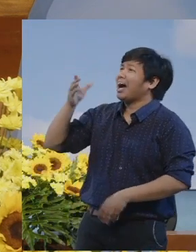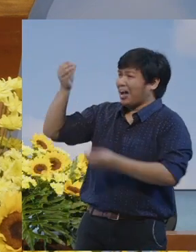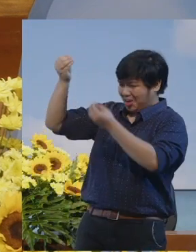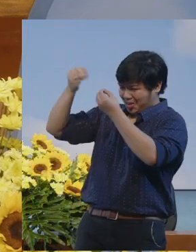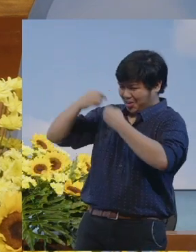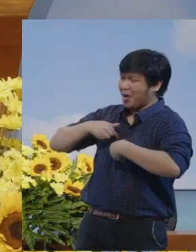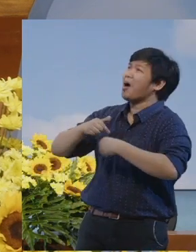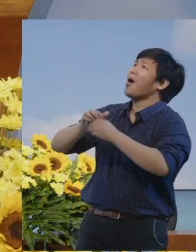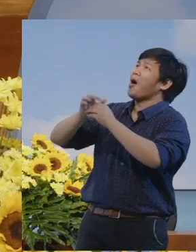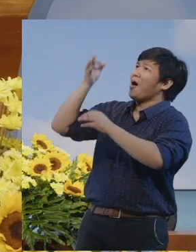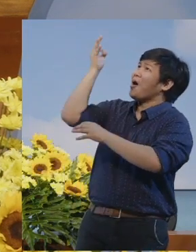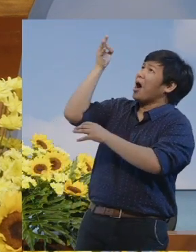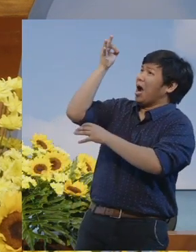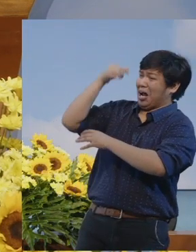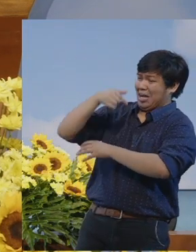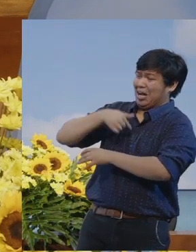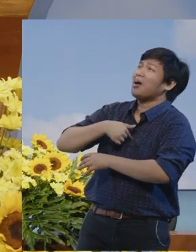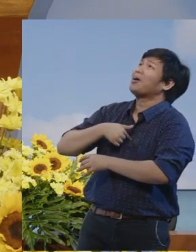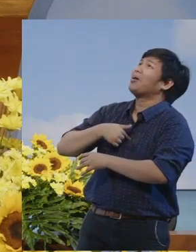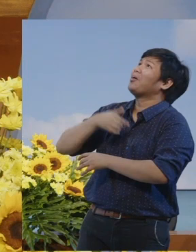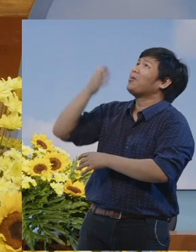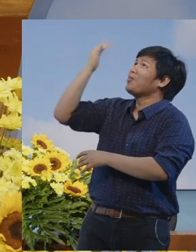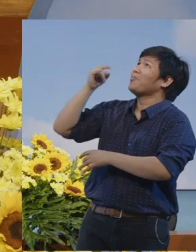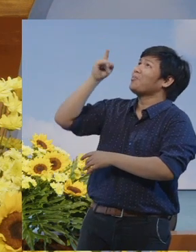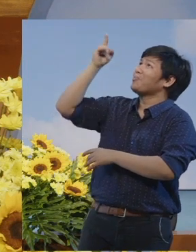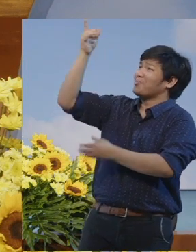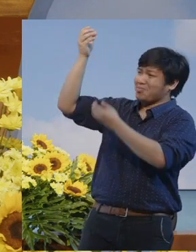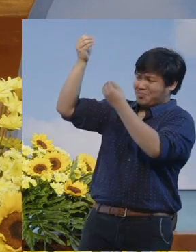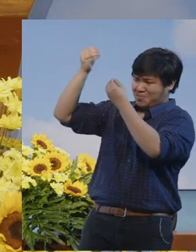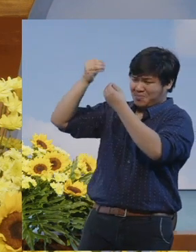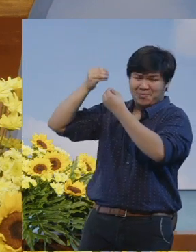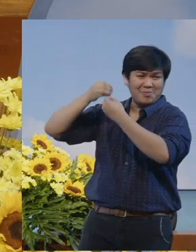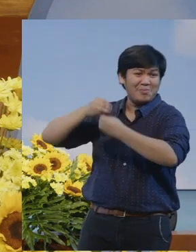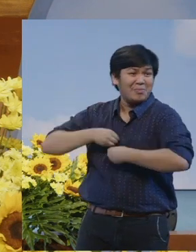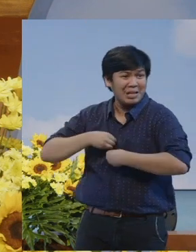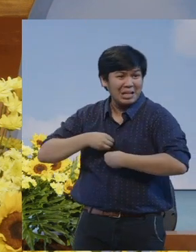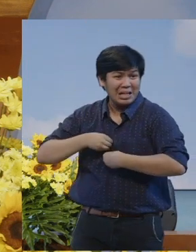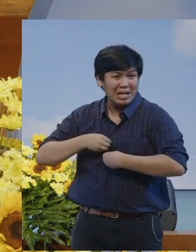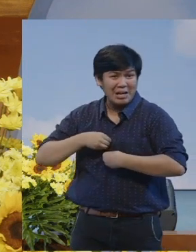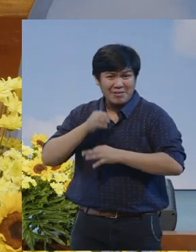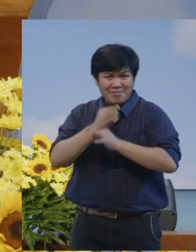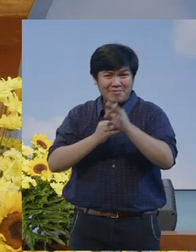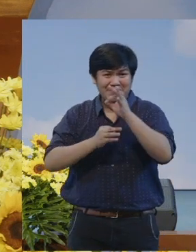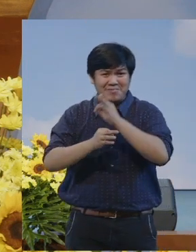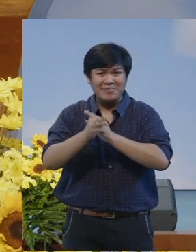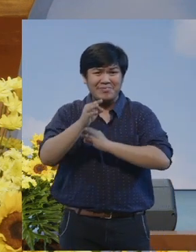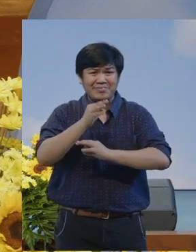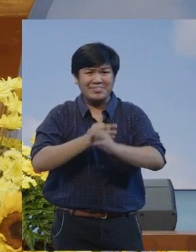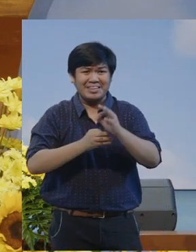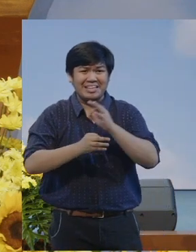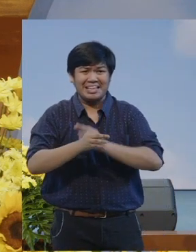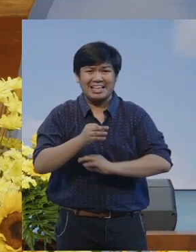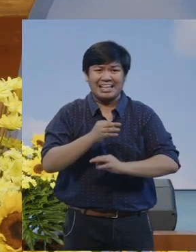ako'y naglilingkod sa iyo? Bakit mo ako binigyan ng ganitong espiritu ng